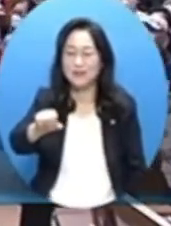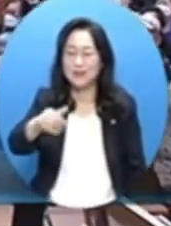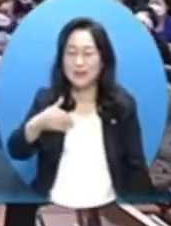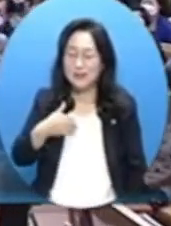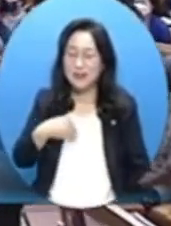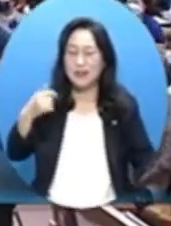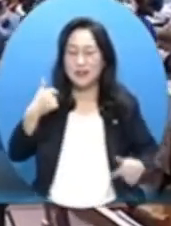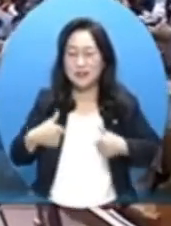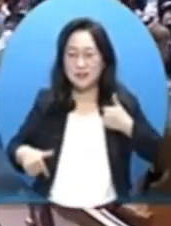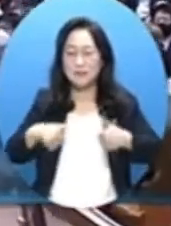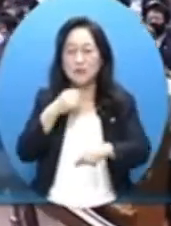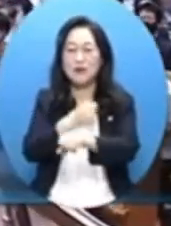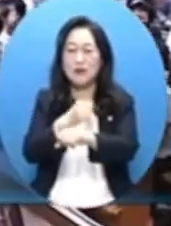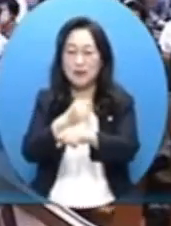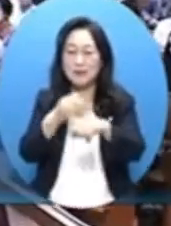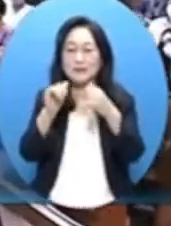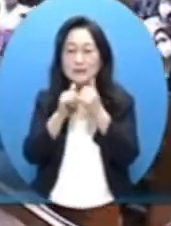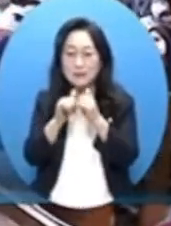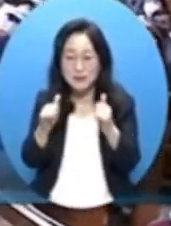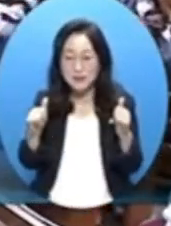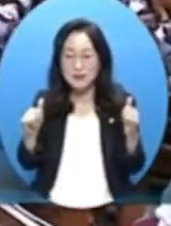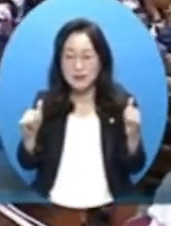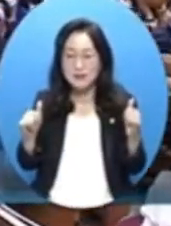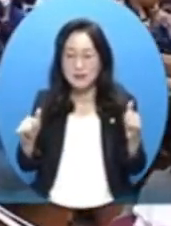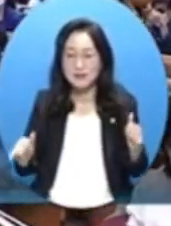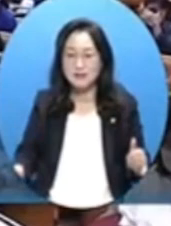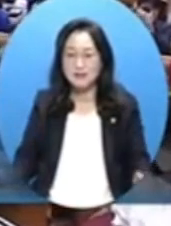내 기뻐하는 자